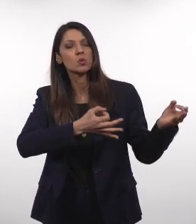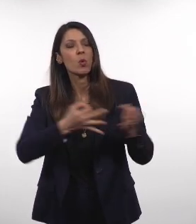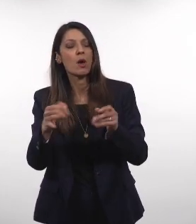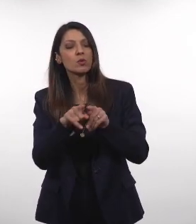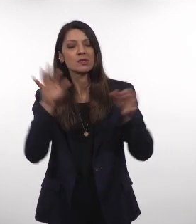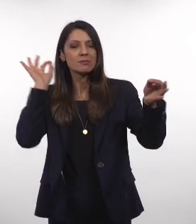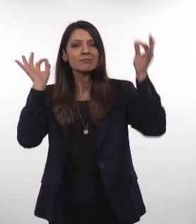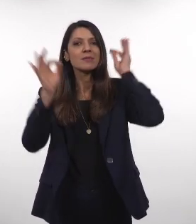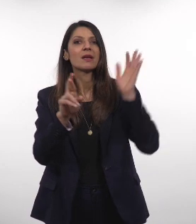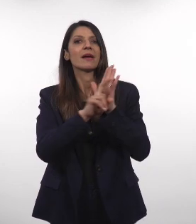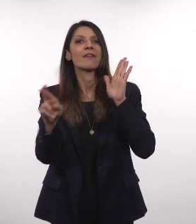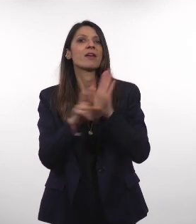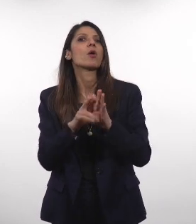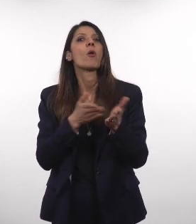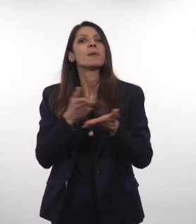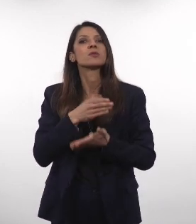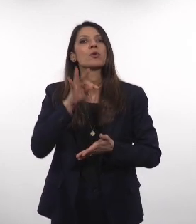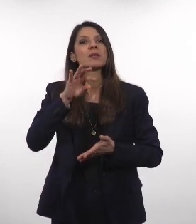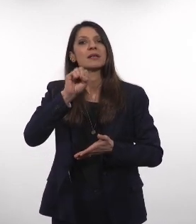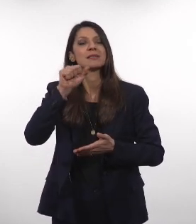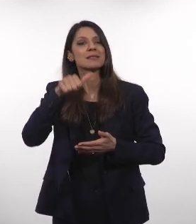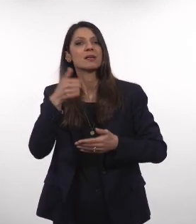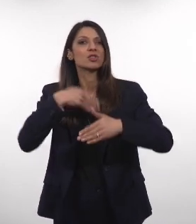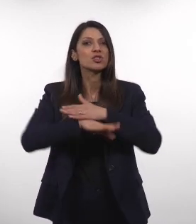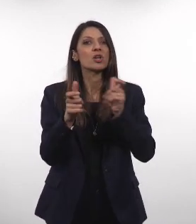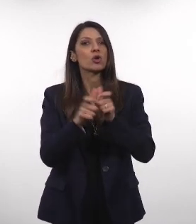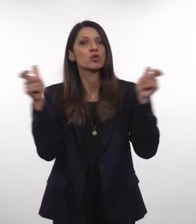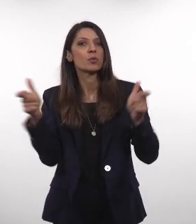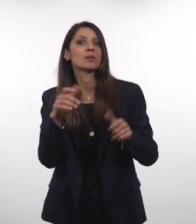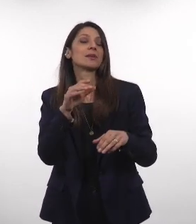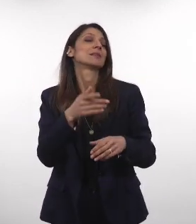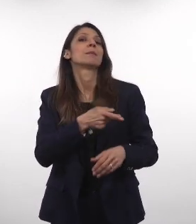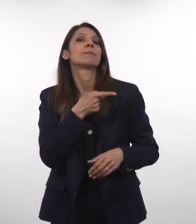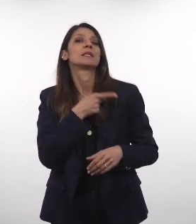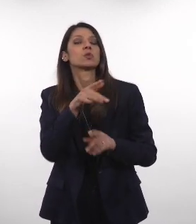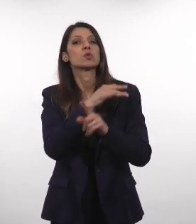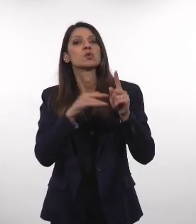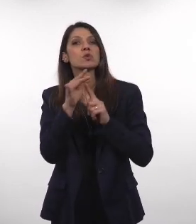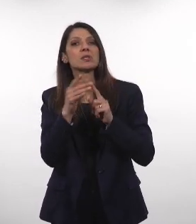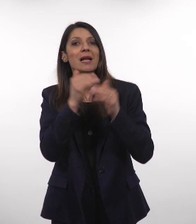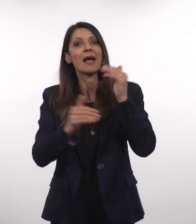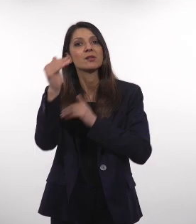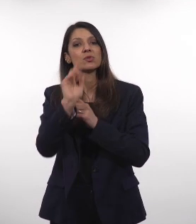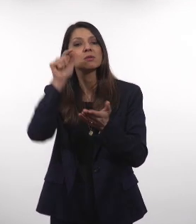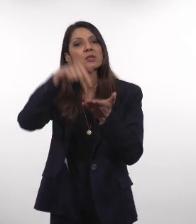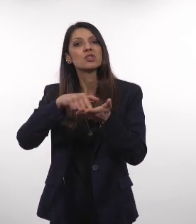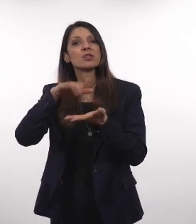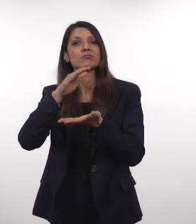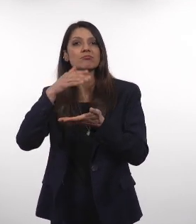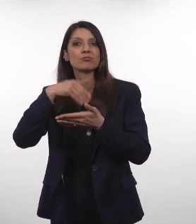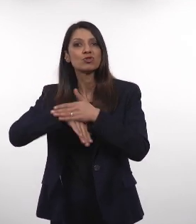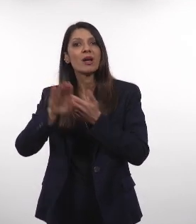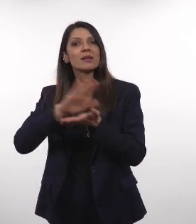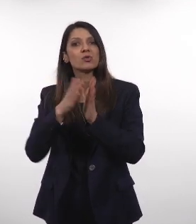du parcours TSA au sein d'un établissement sanitaire et médico-social adulte à la Fondation John Bost. Nous aurons aussi